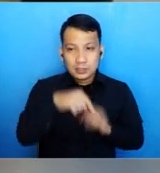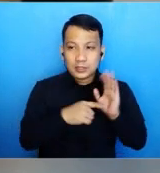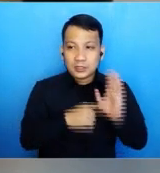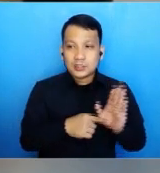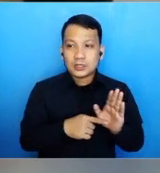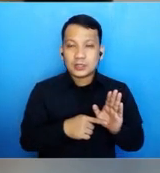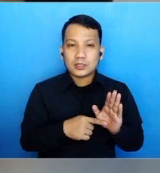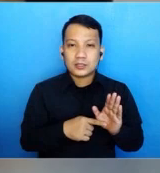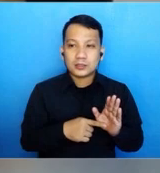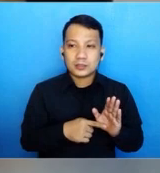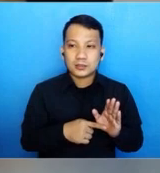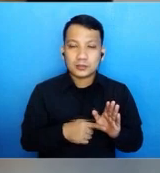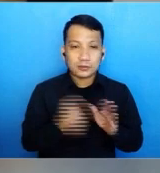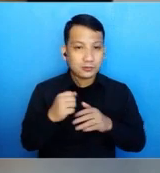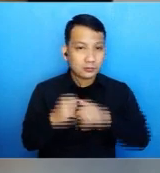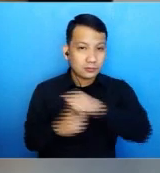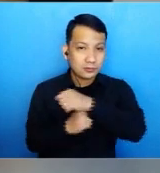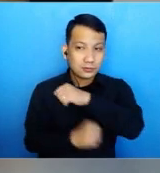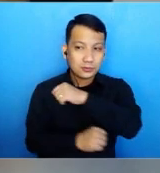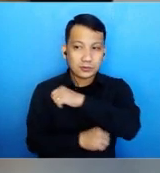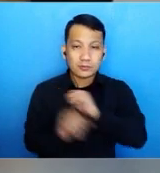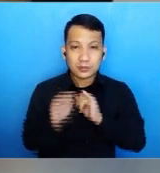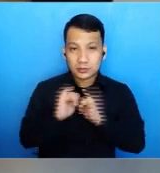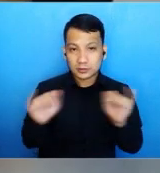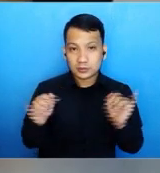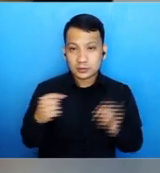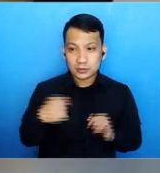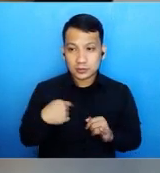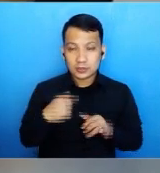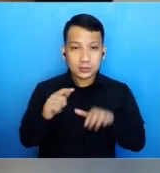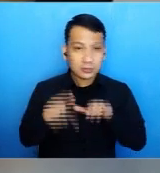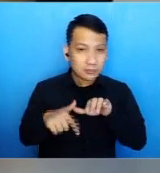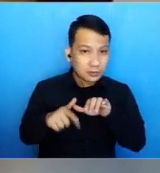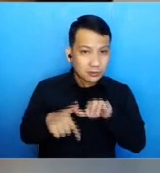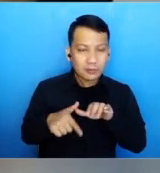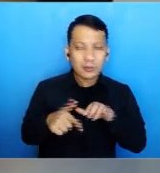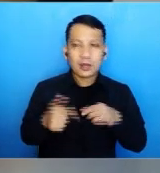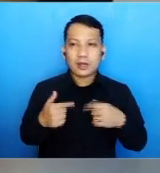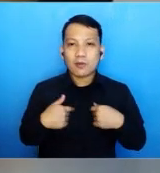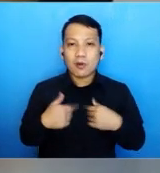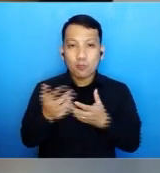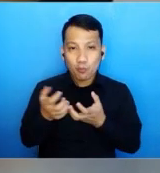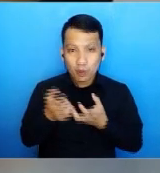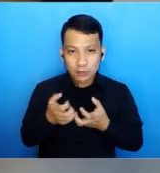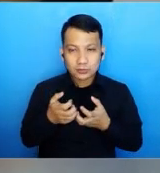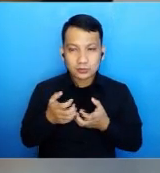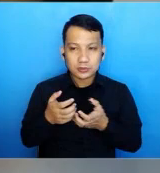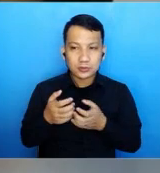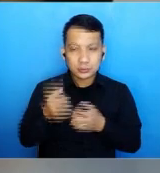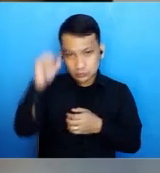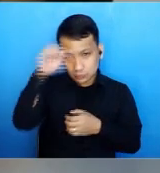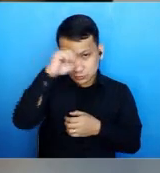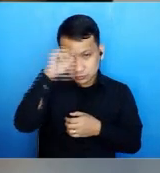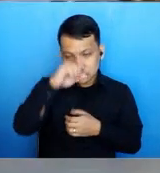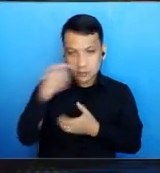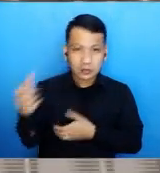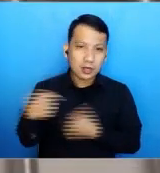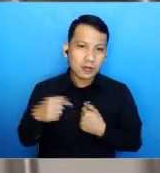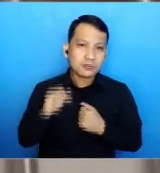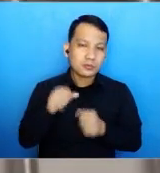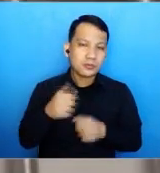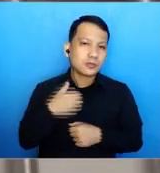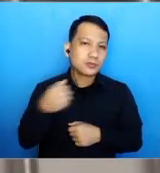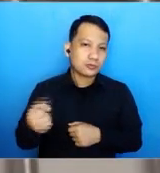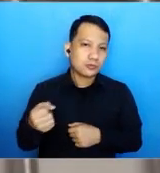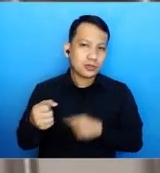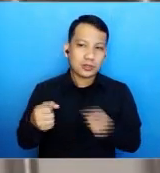may isang foundation na naghahanap na katulad namin yung may mga disability kasi gusto nilang pag-aralin. Ayun po, kinuha po nila ako. Yung